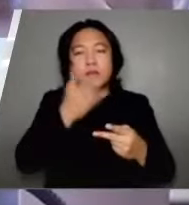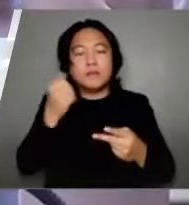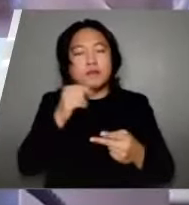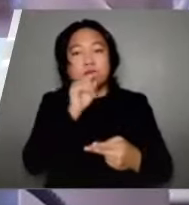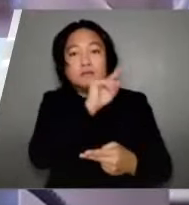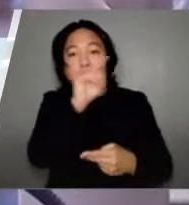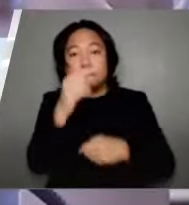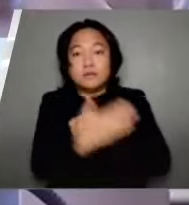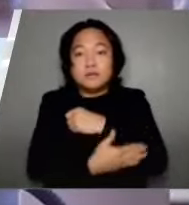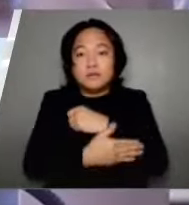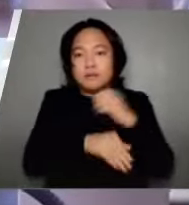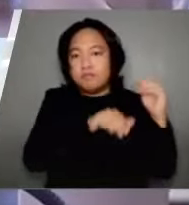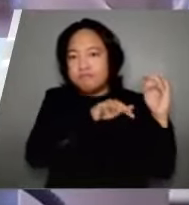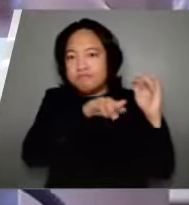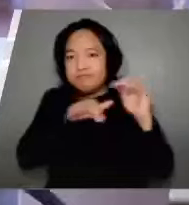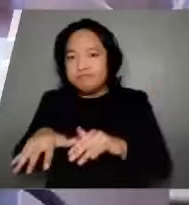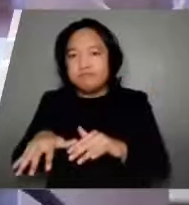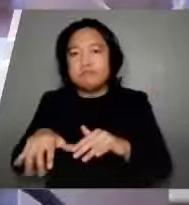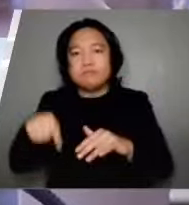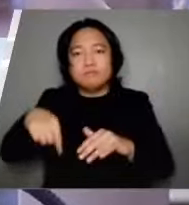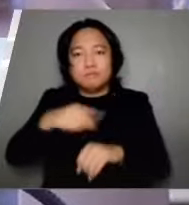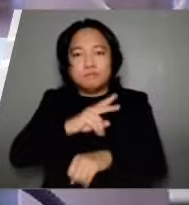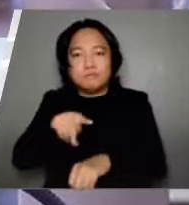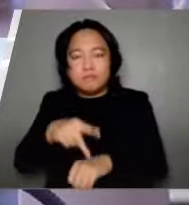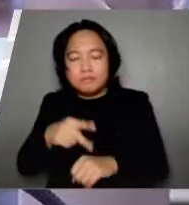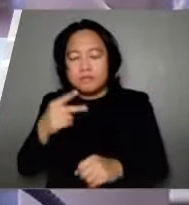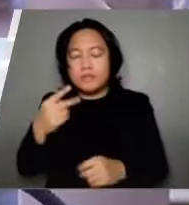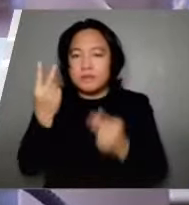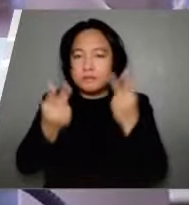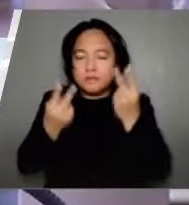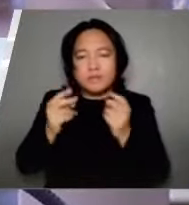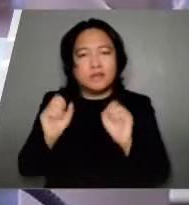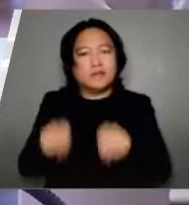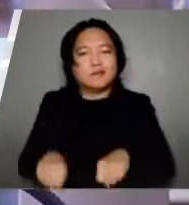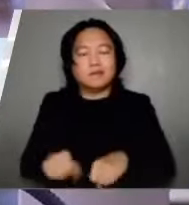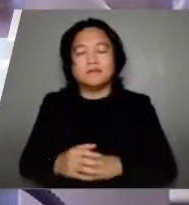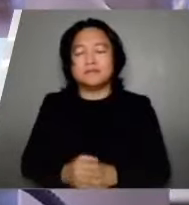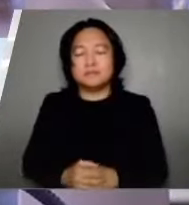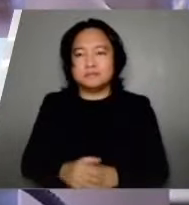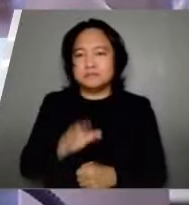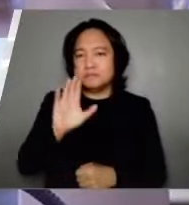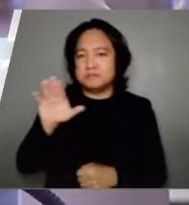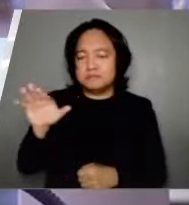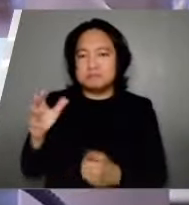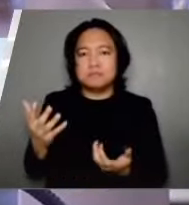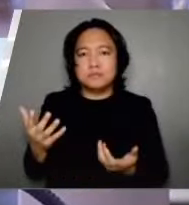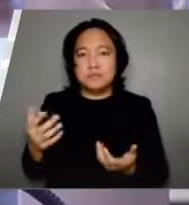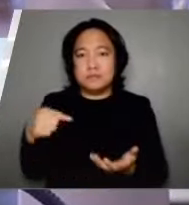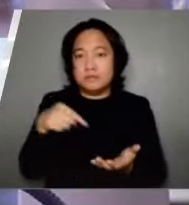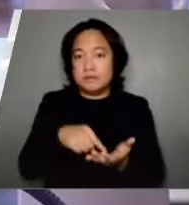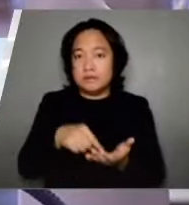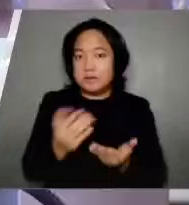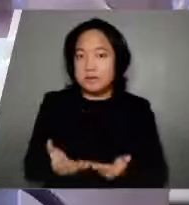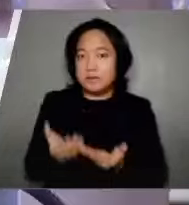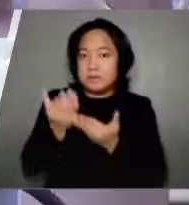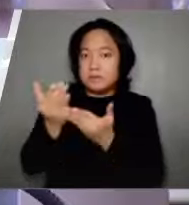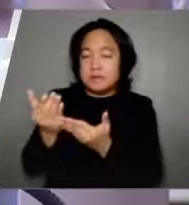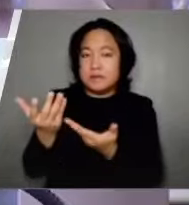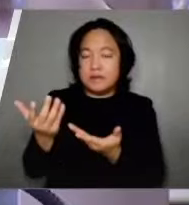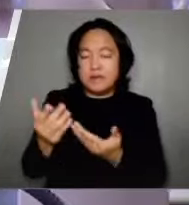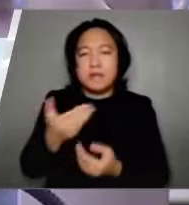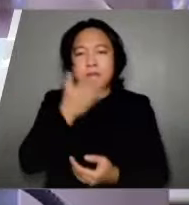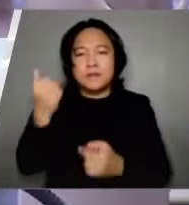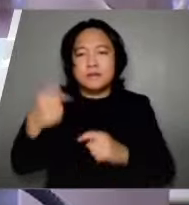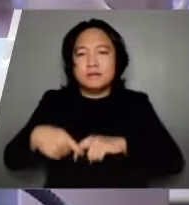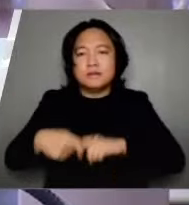country. Therefore, we would like to take this opportunity to clarify that the decision of gradual revert to April-May school break was not